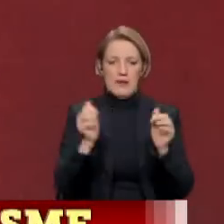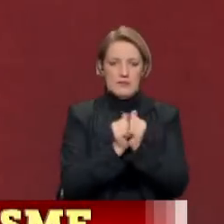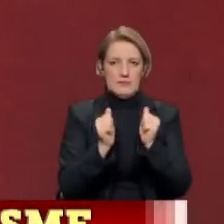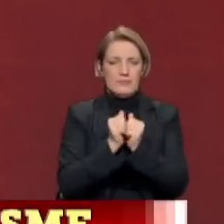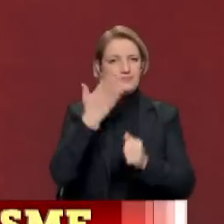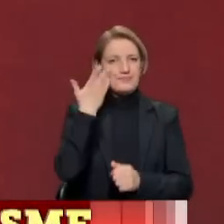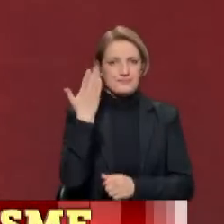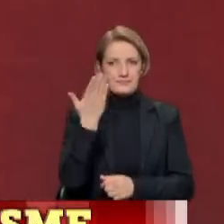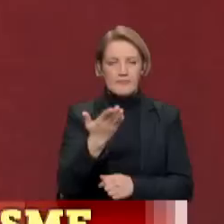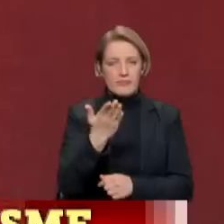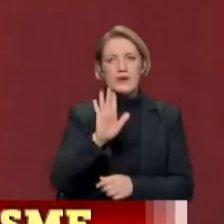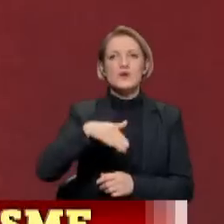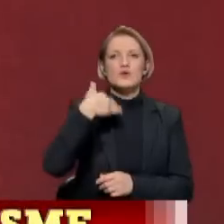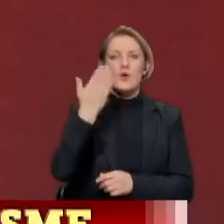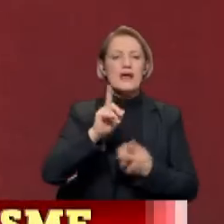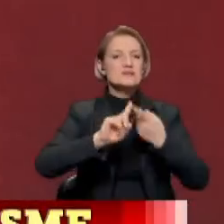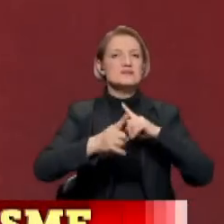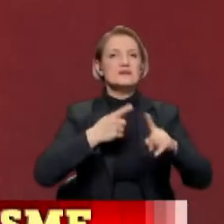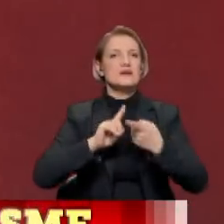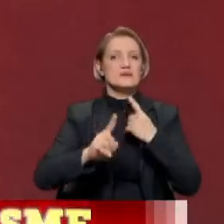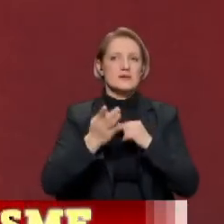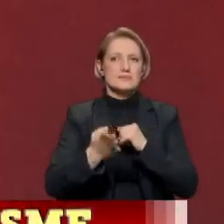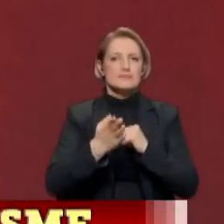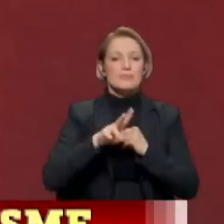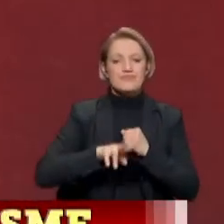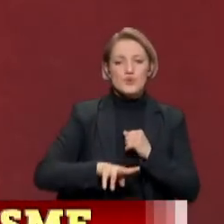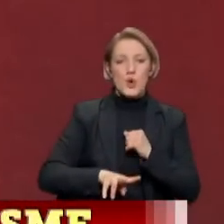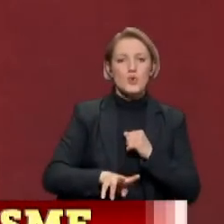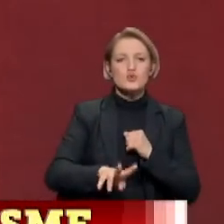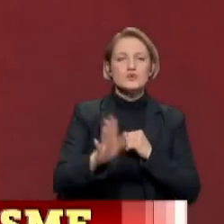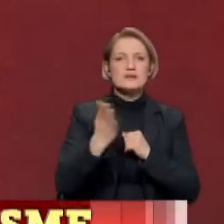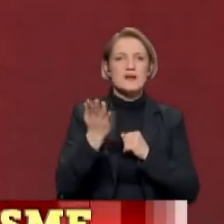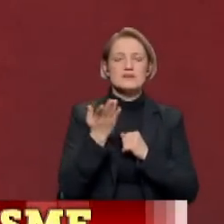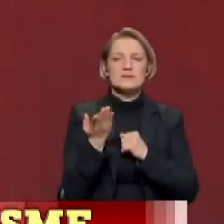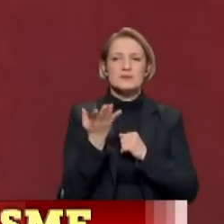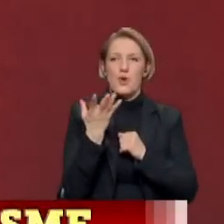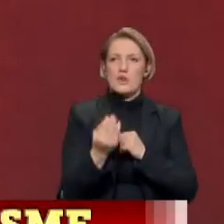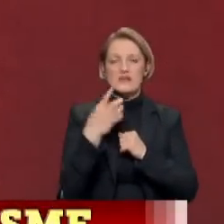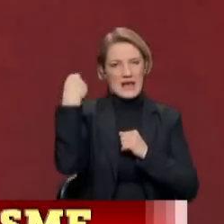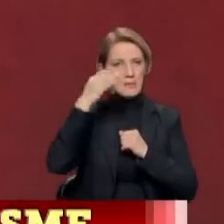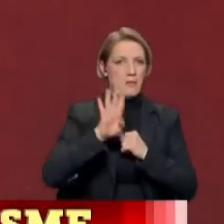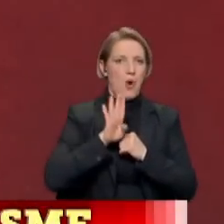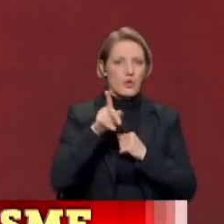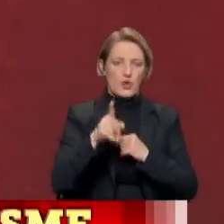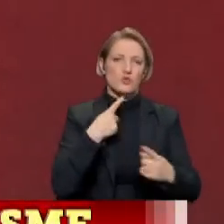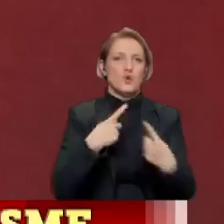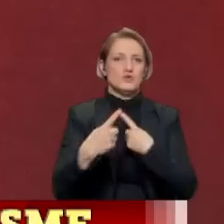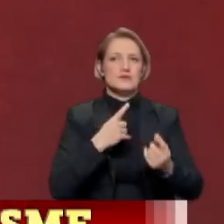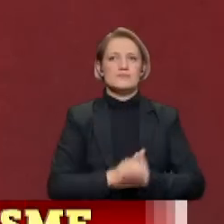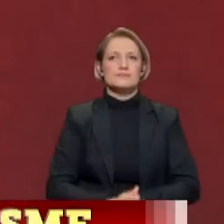bir izleyelim. Sonra siyaseten yolculuğunu nasıl etkileyecek Ekrem İmamoğlu'nun? Onu